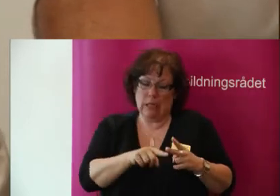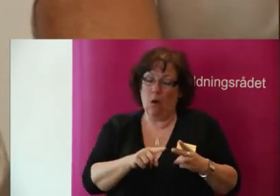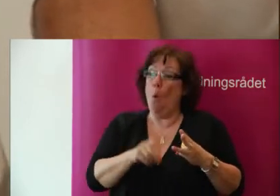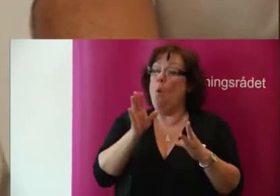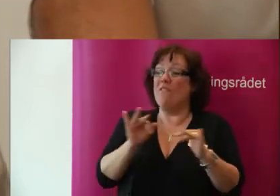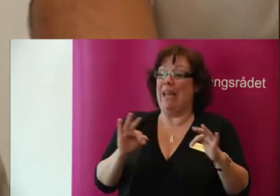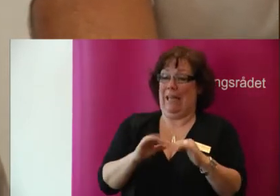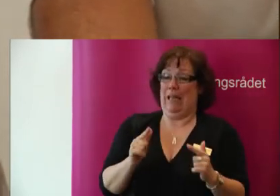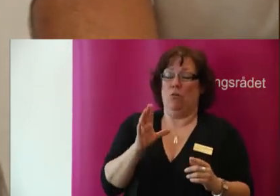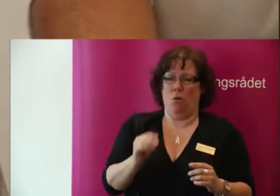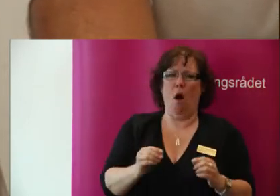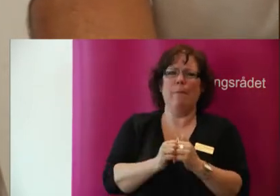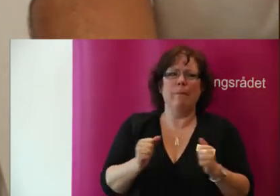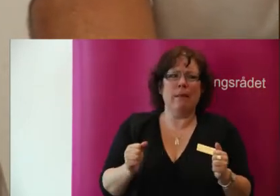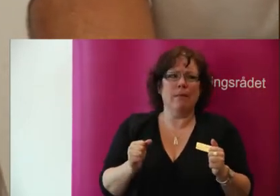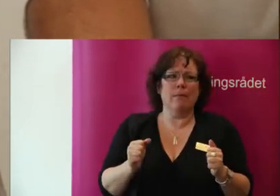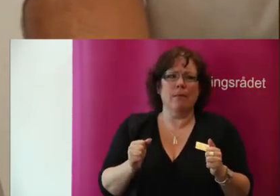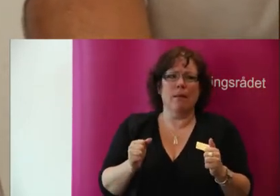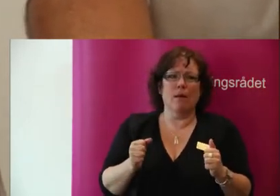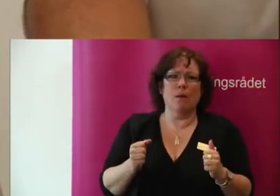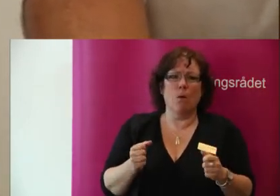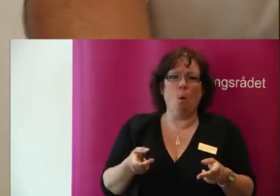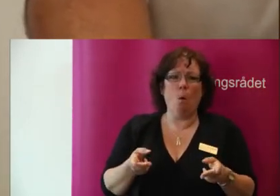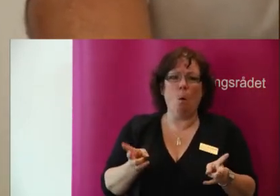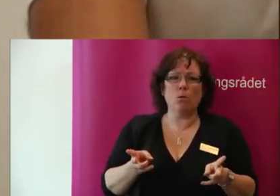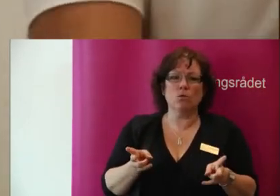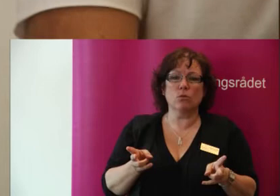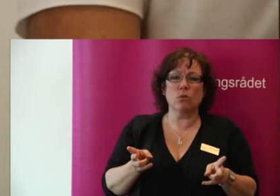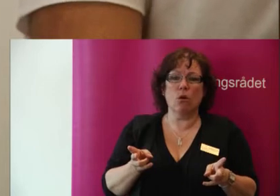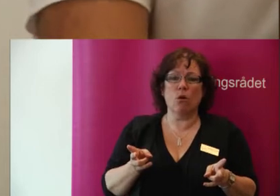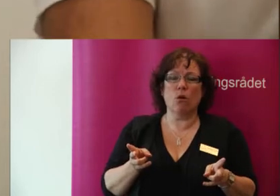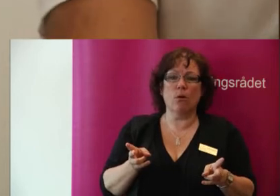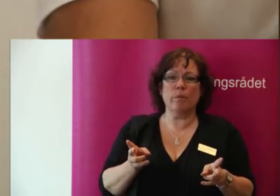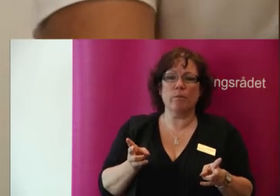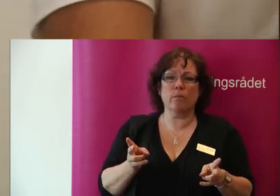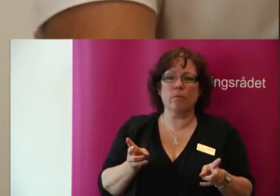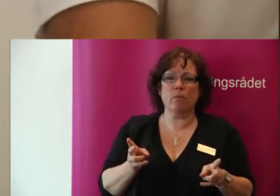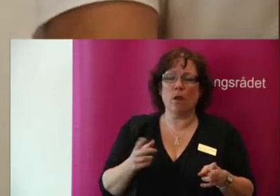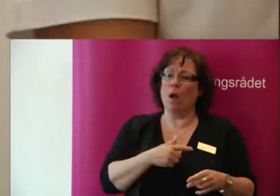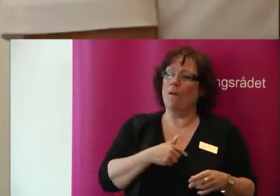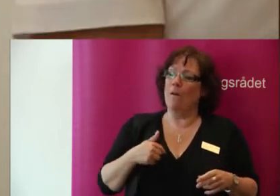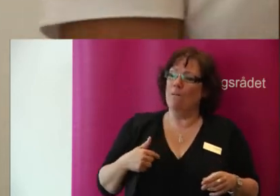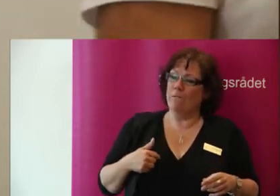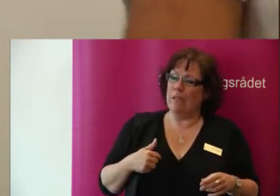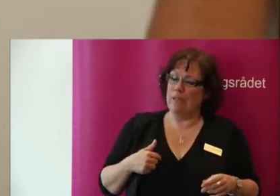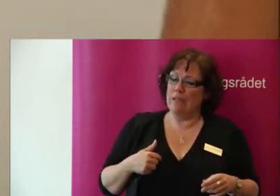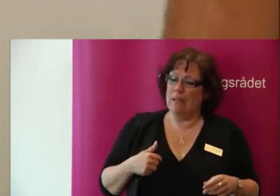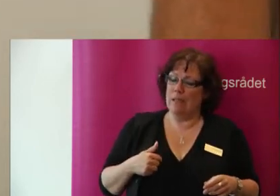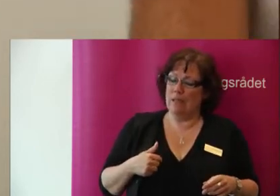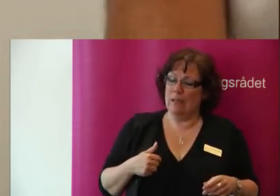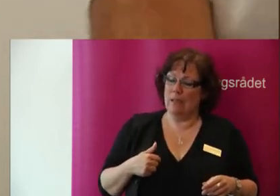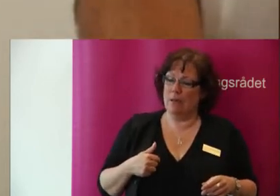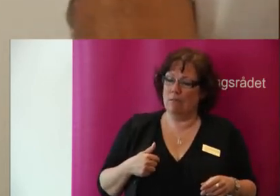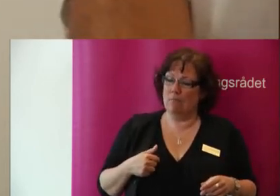friheten, utan det är ju också det här att vi får så stor del att också vara